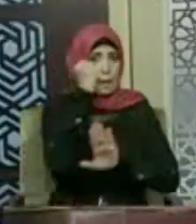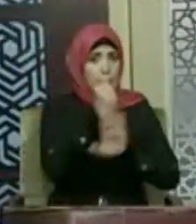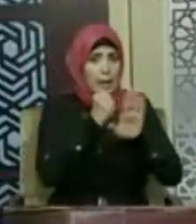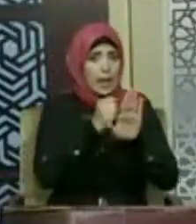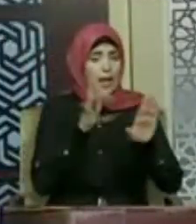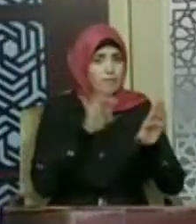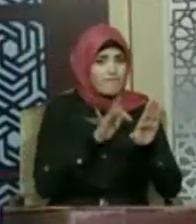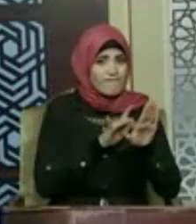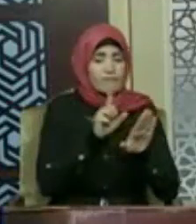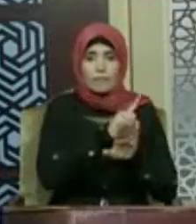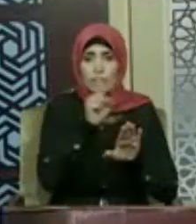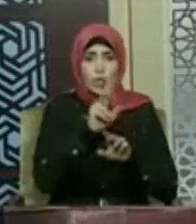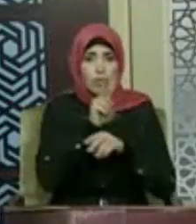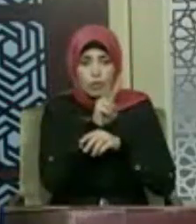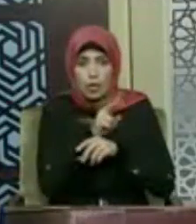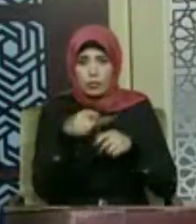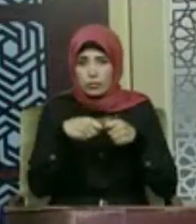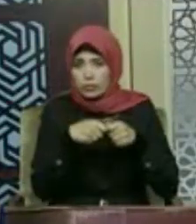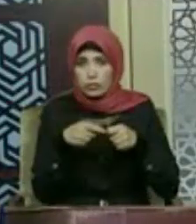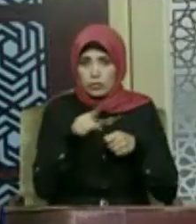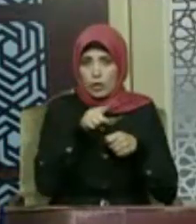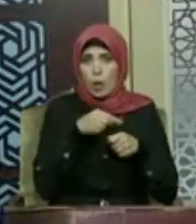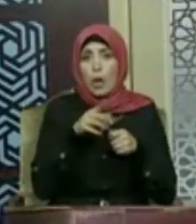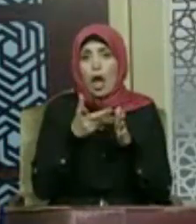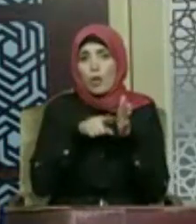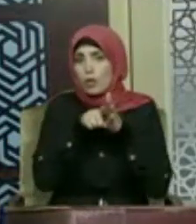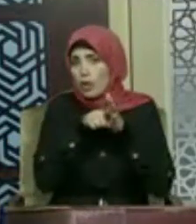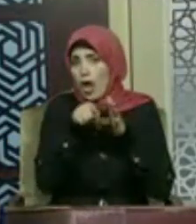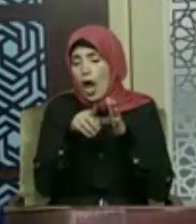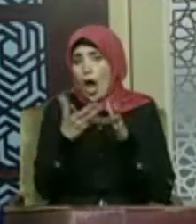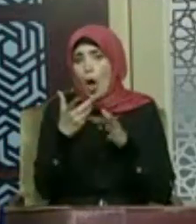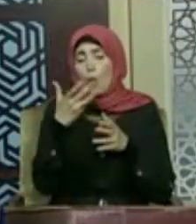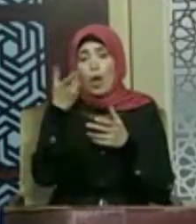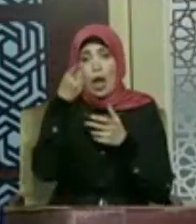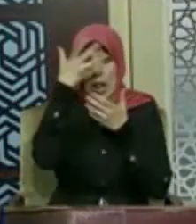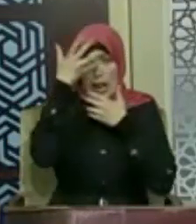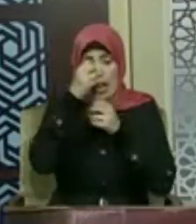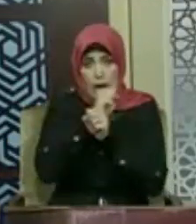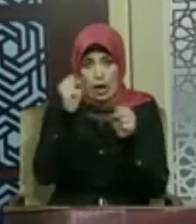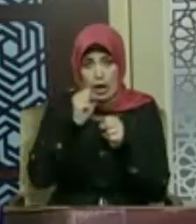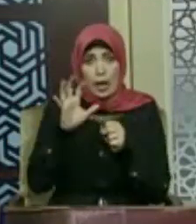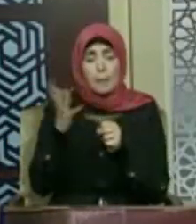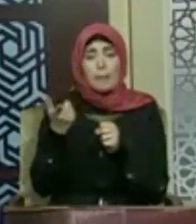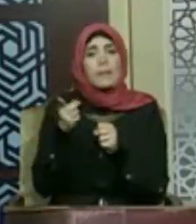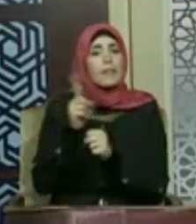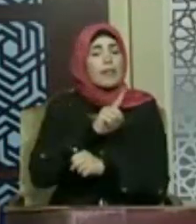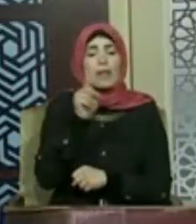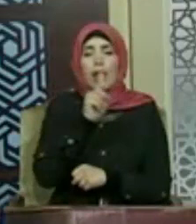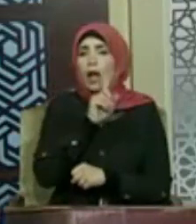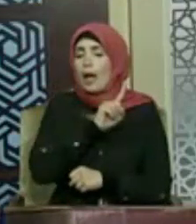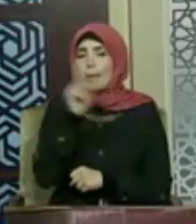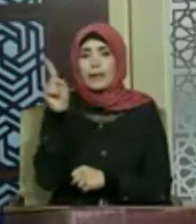ولا بدعم الإرهاب ولا بولاءات أعداء الدول